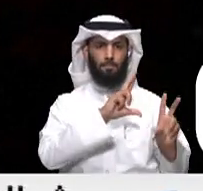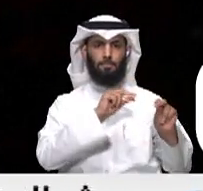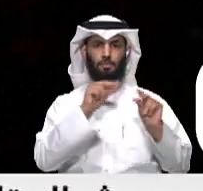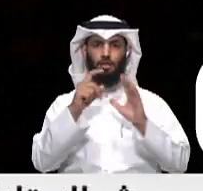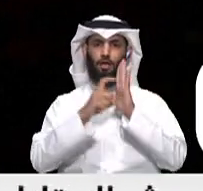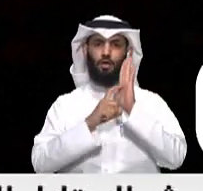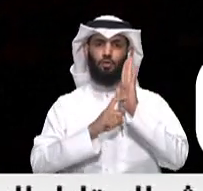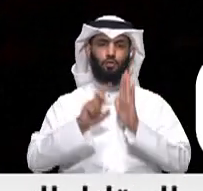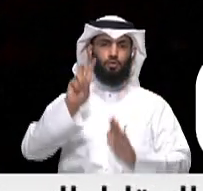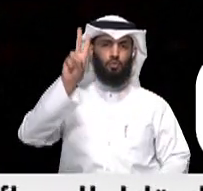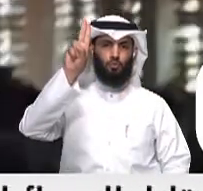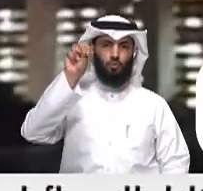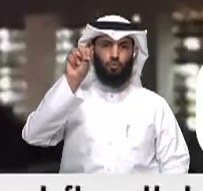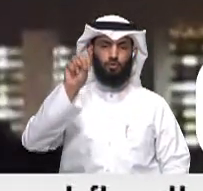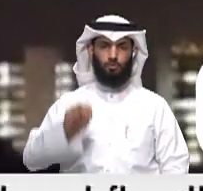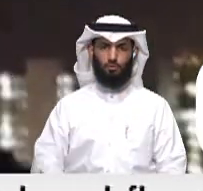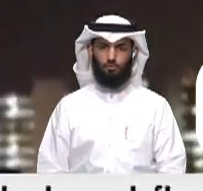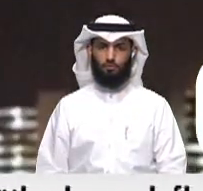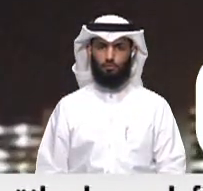المتحدة.